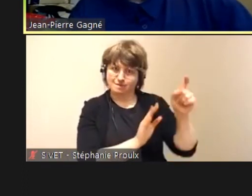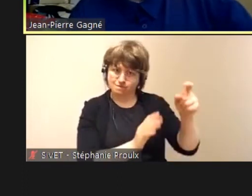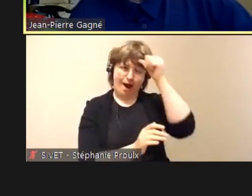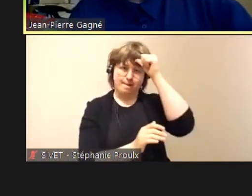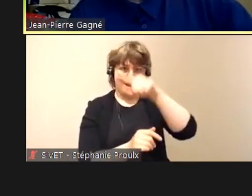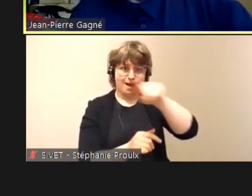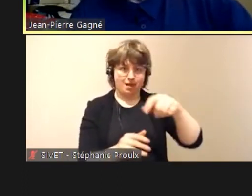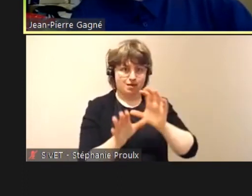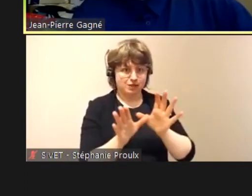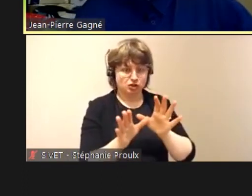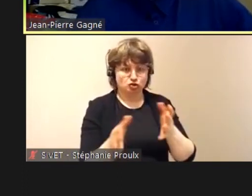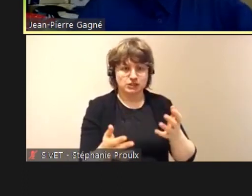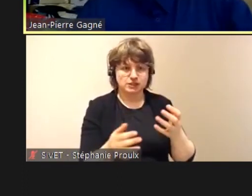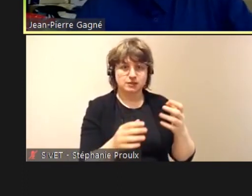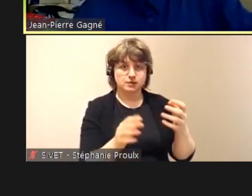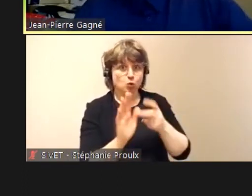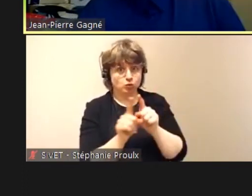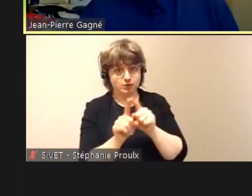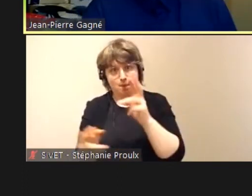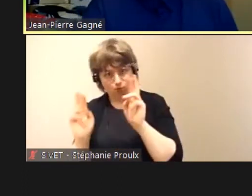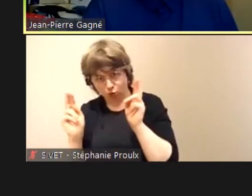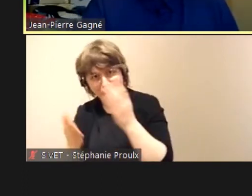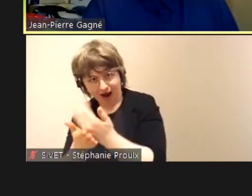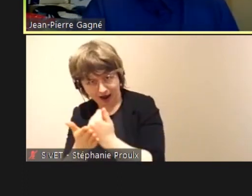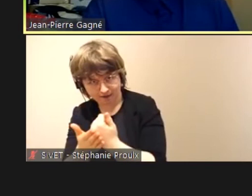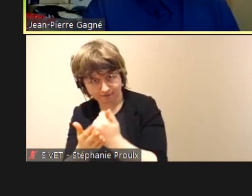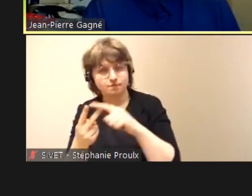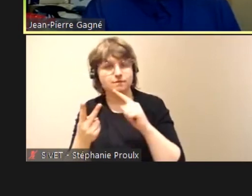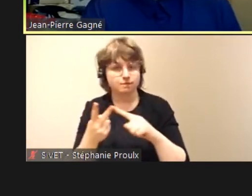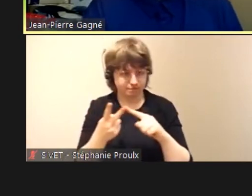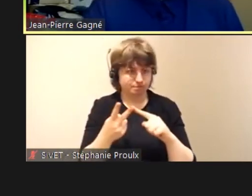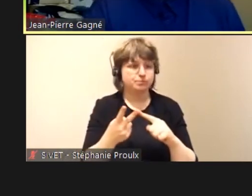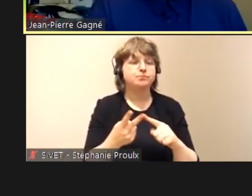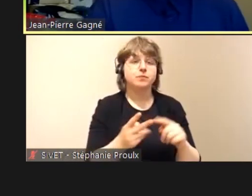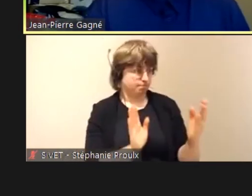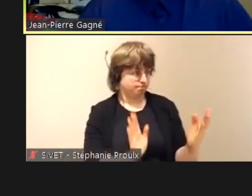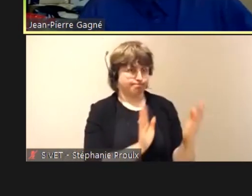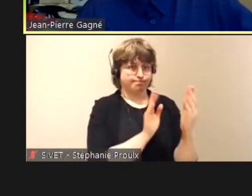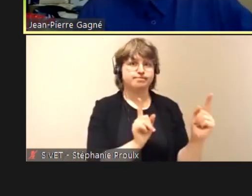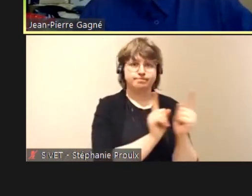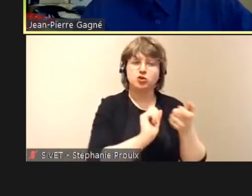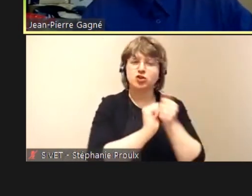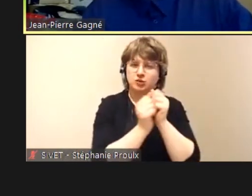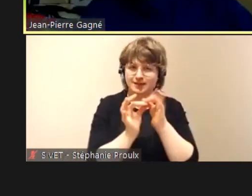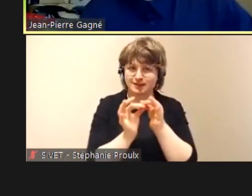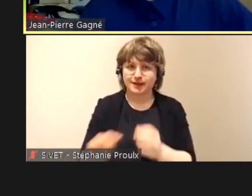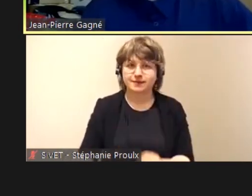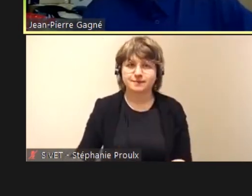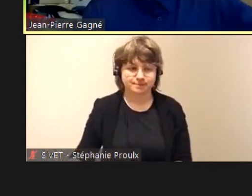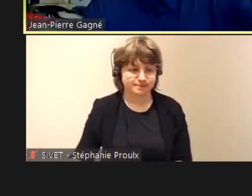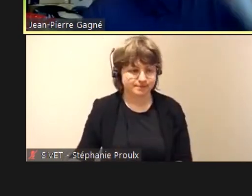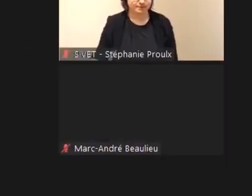stratégies-là, éliminer le bruit et se rapprocher de la personne. Et la